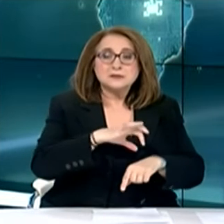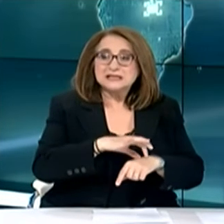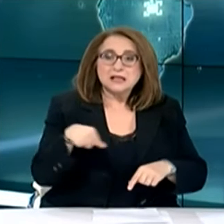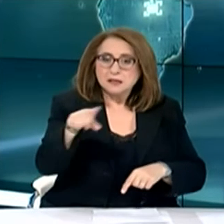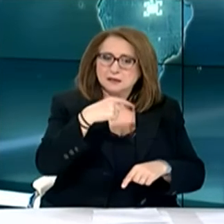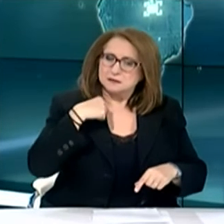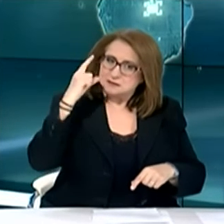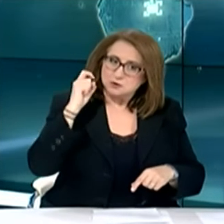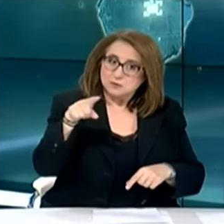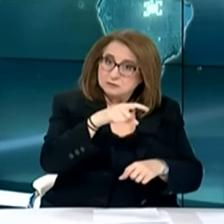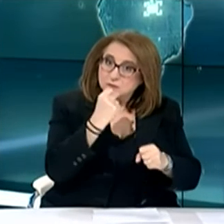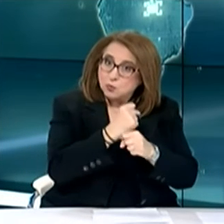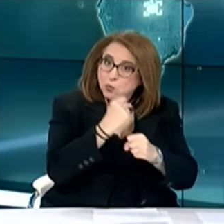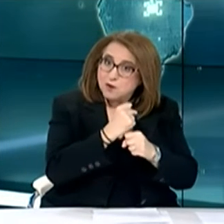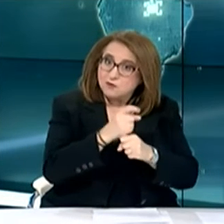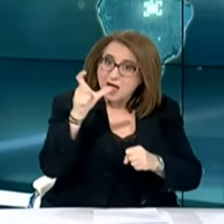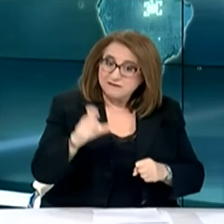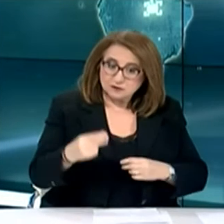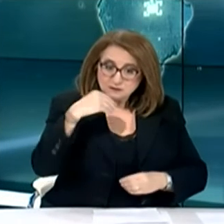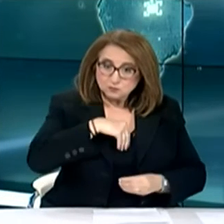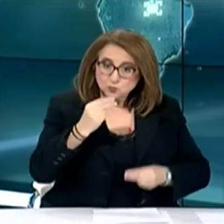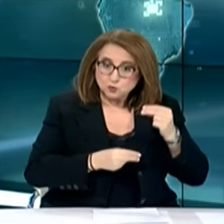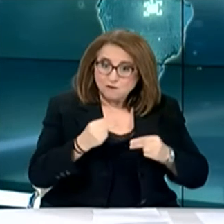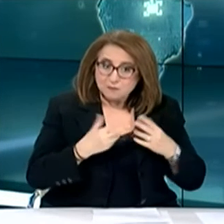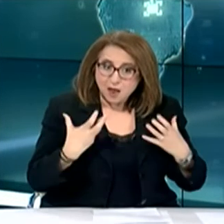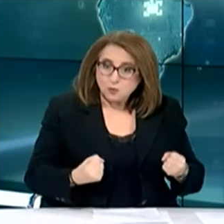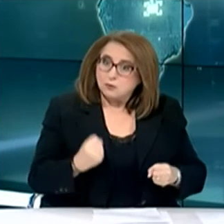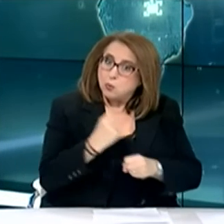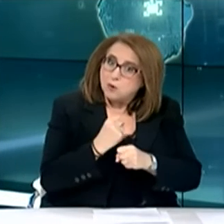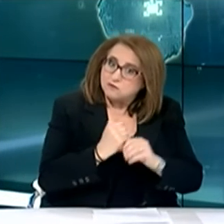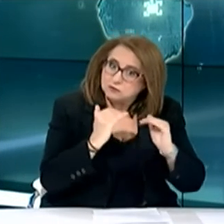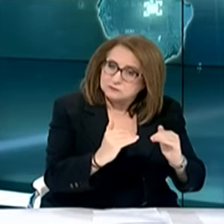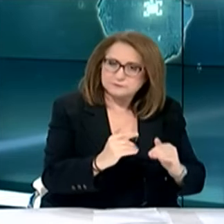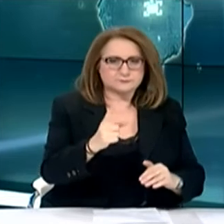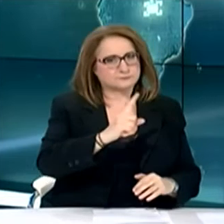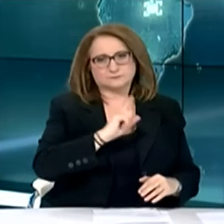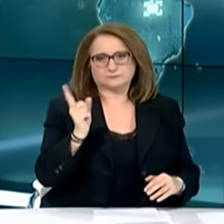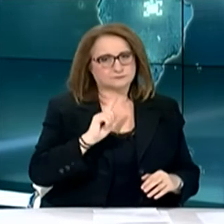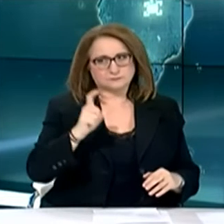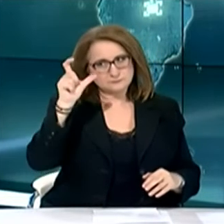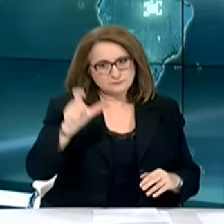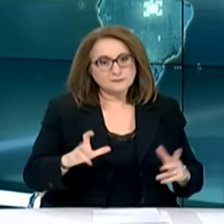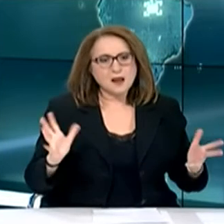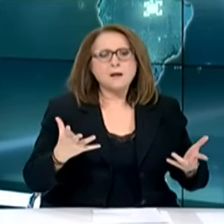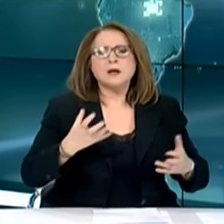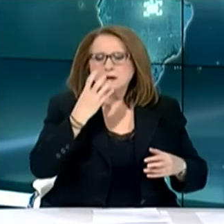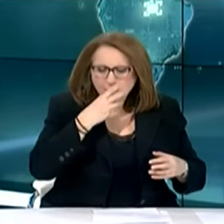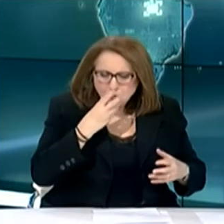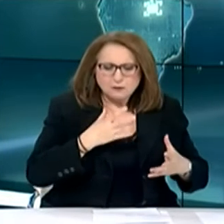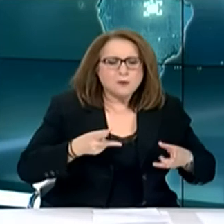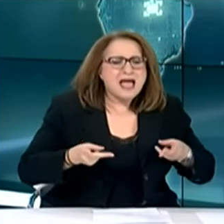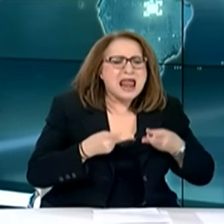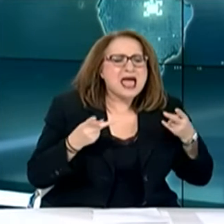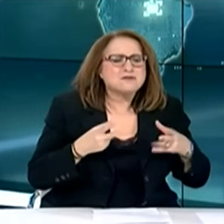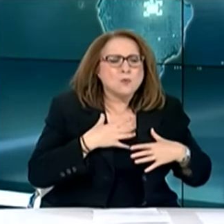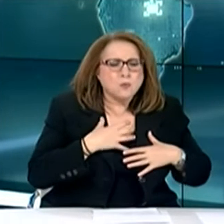στο νοσοκομείο. Όχι. Αυτή τη στιγμή άνθρωποι που είναι υγειονομικοί και έχουν ήπια συμπτωματολογία και